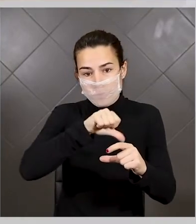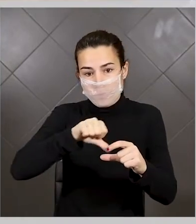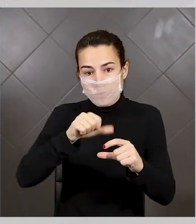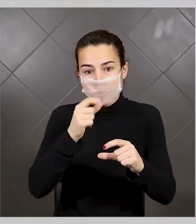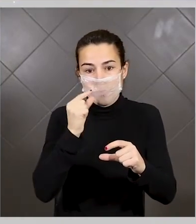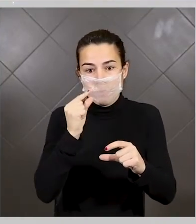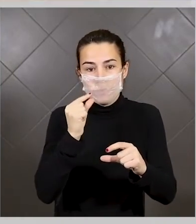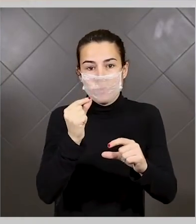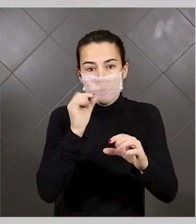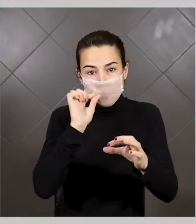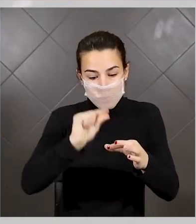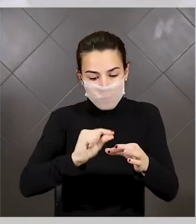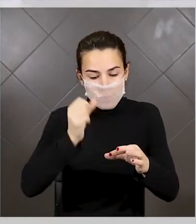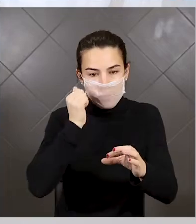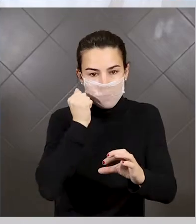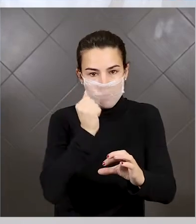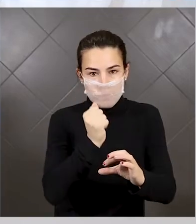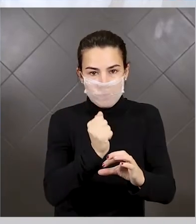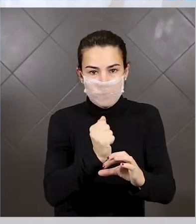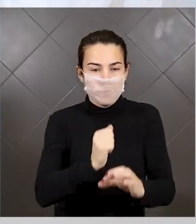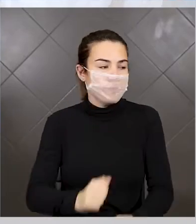del cruixent.